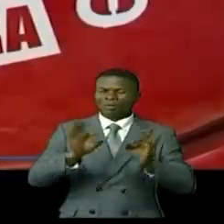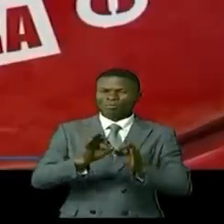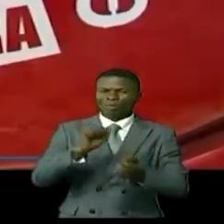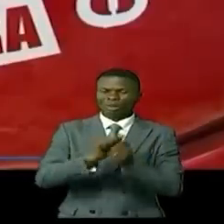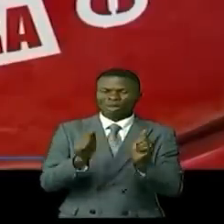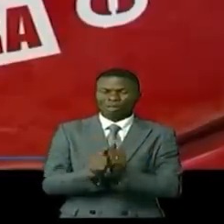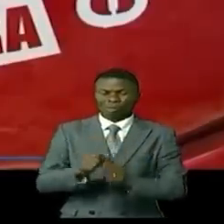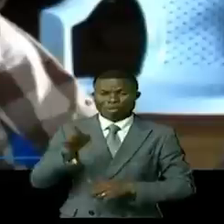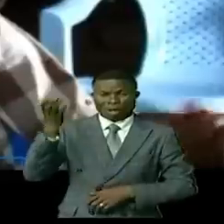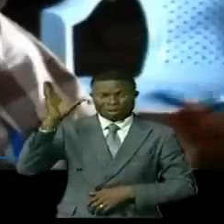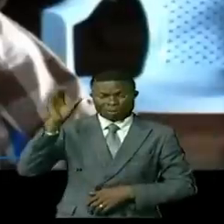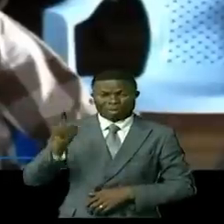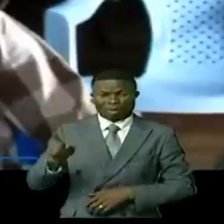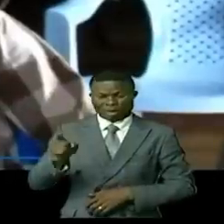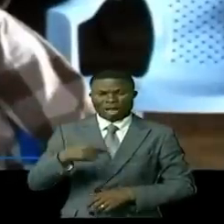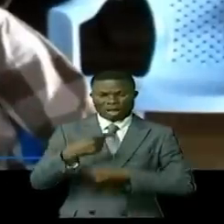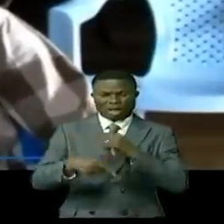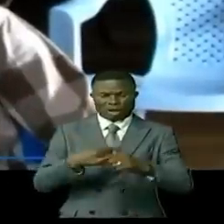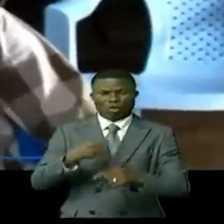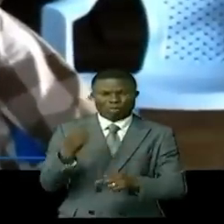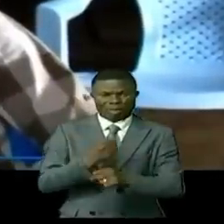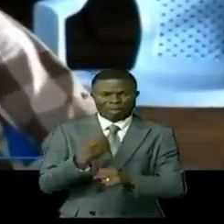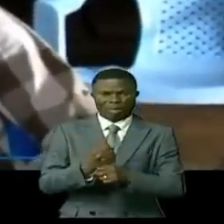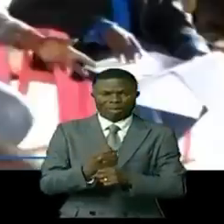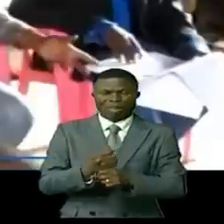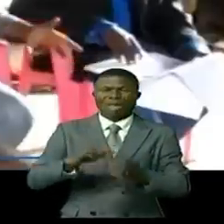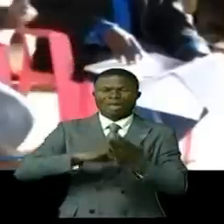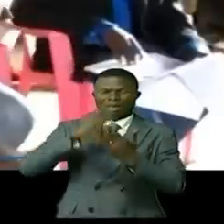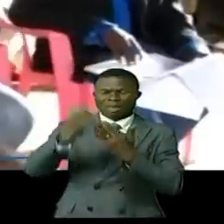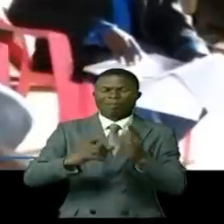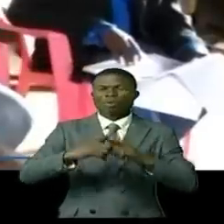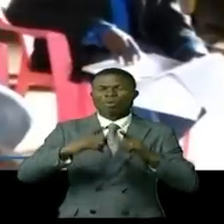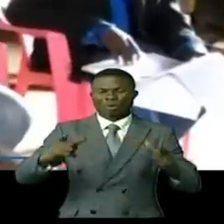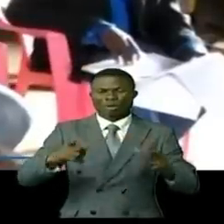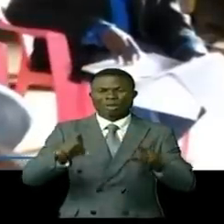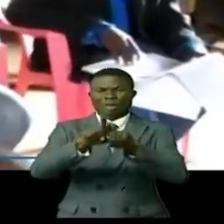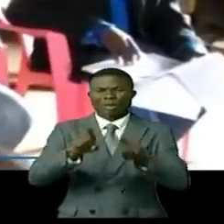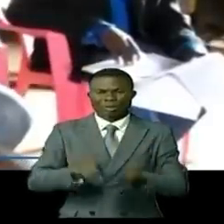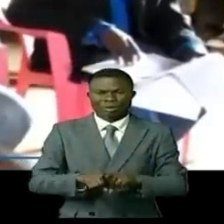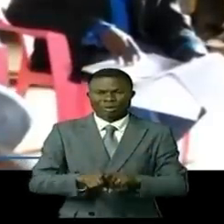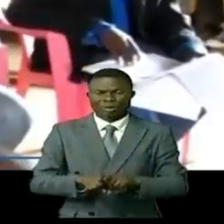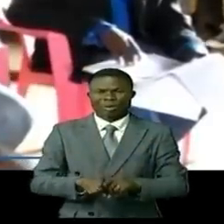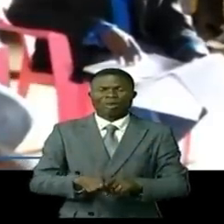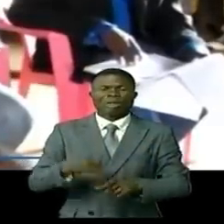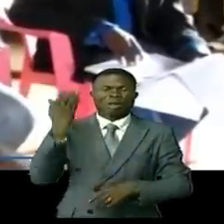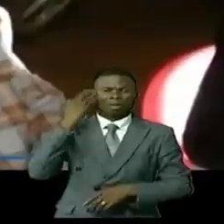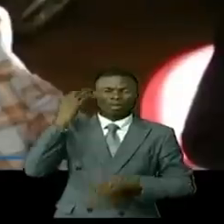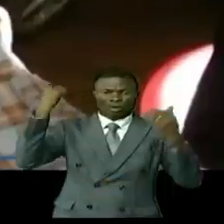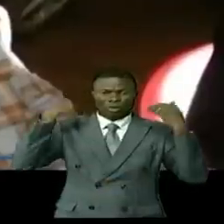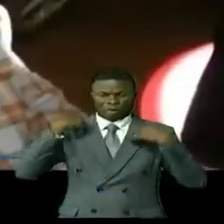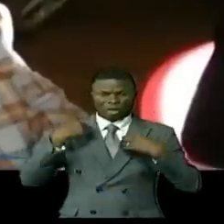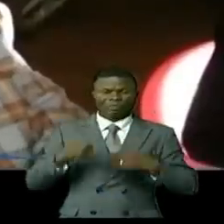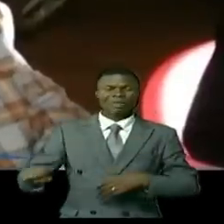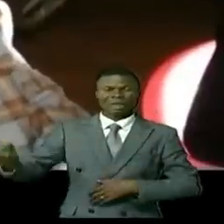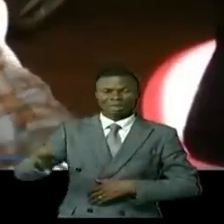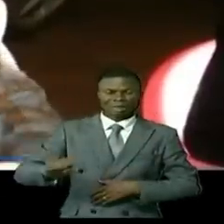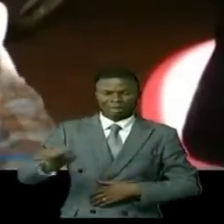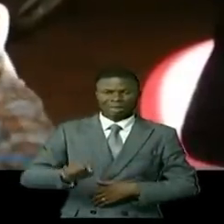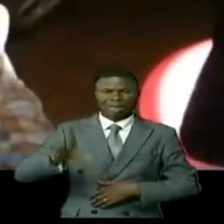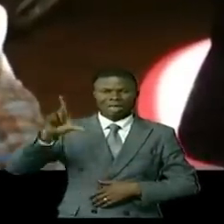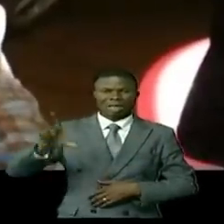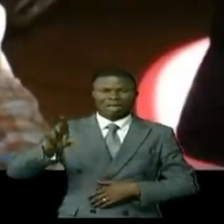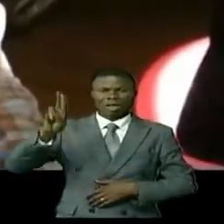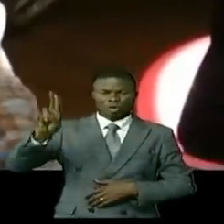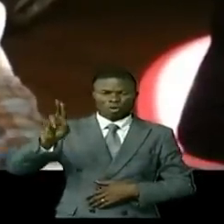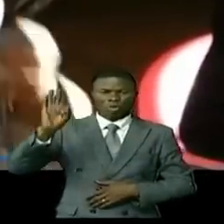l'Oufira se met déjà au pas de la cadence de ses grands projets. Ainsi, Dominique Savio, chef des secteurs de l'Oufira dans le territoire de